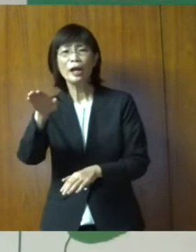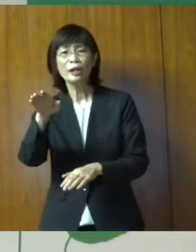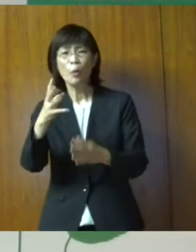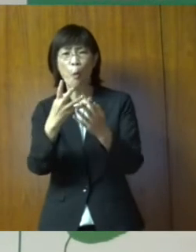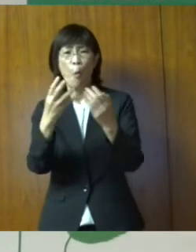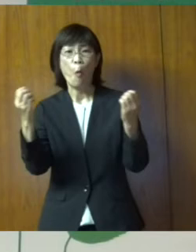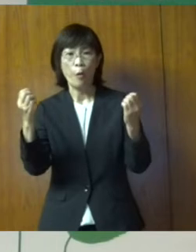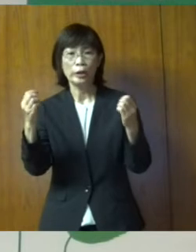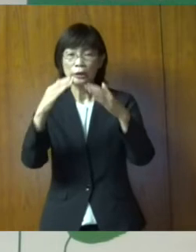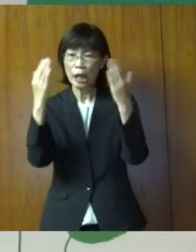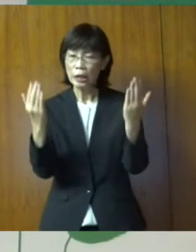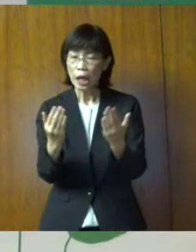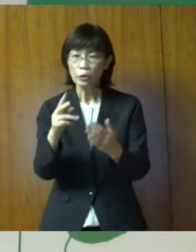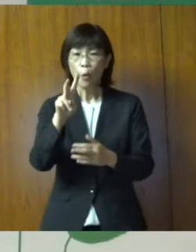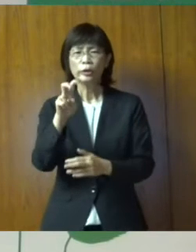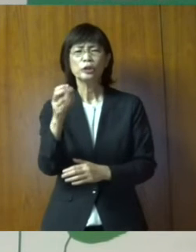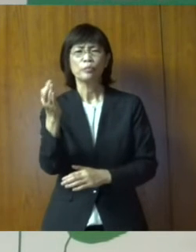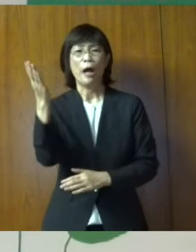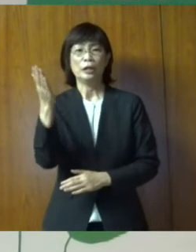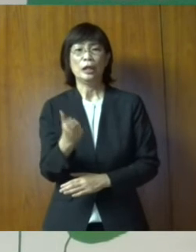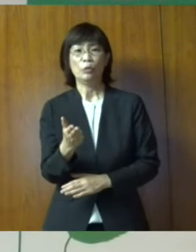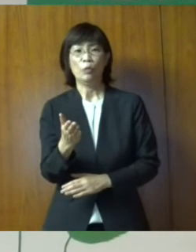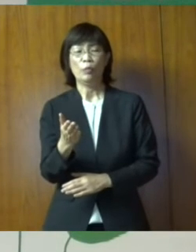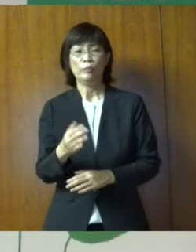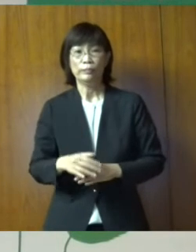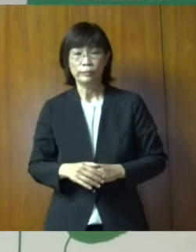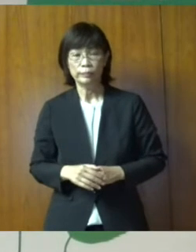く全体の2割を占めています。